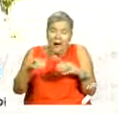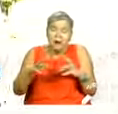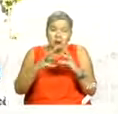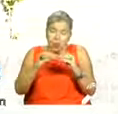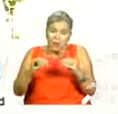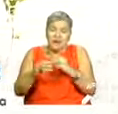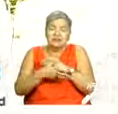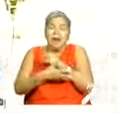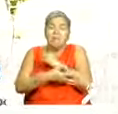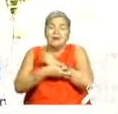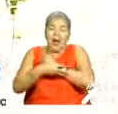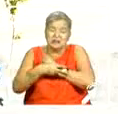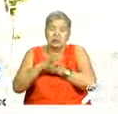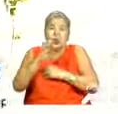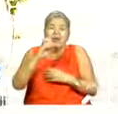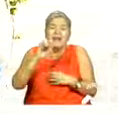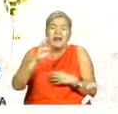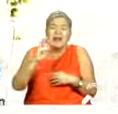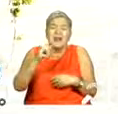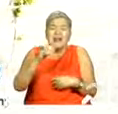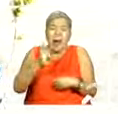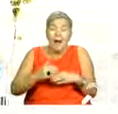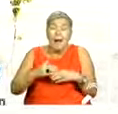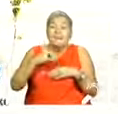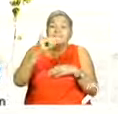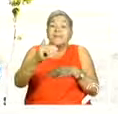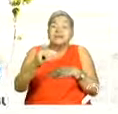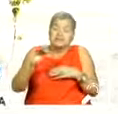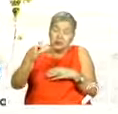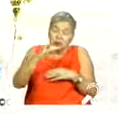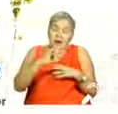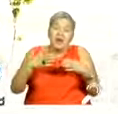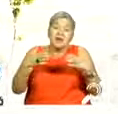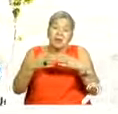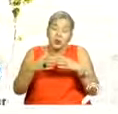al brațului Chilia, peste Dunăre, este portul ucrainean Izmail.